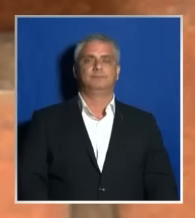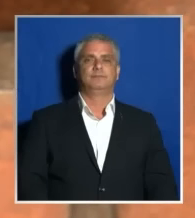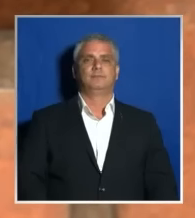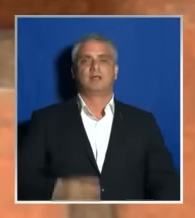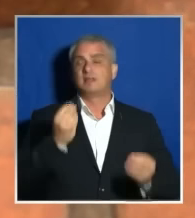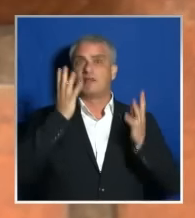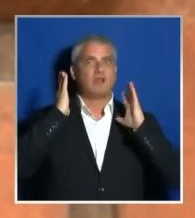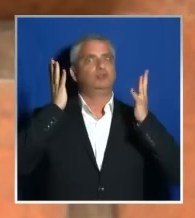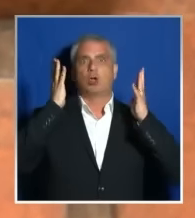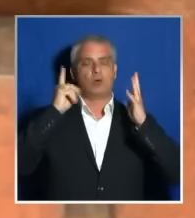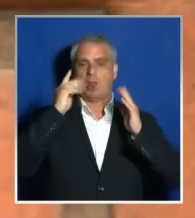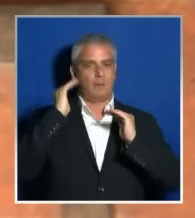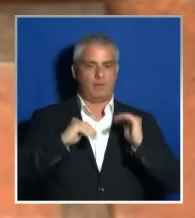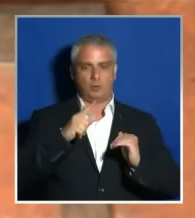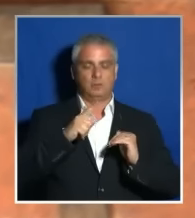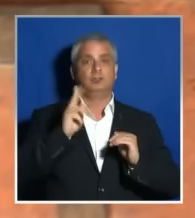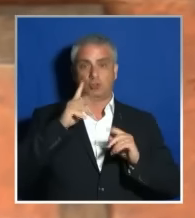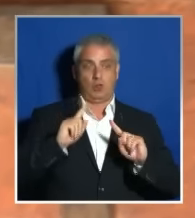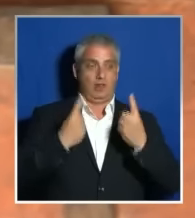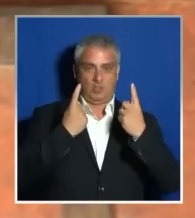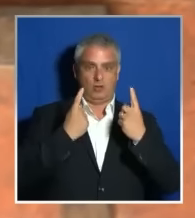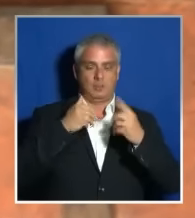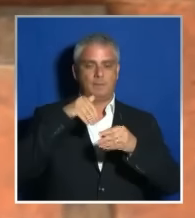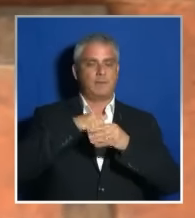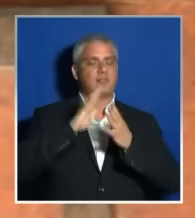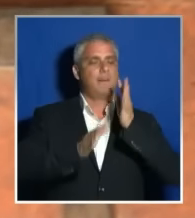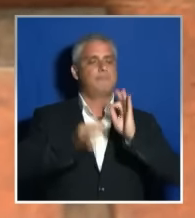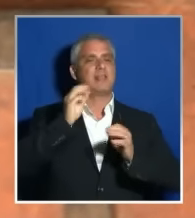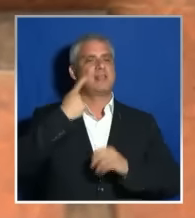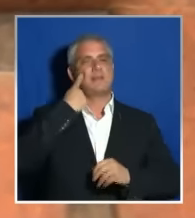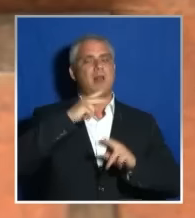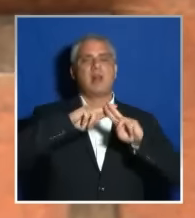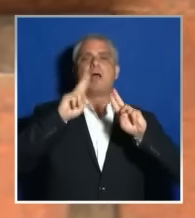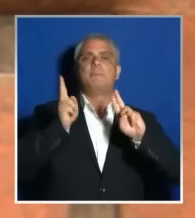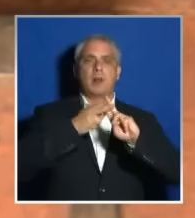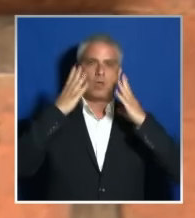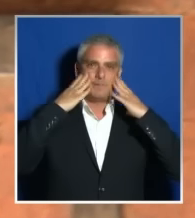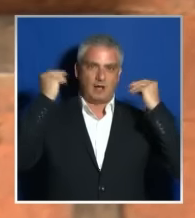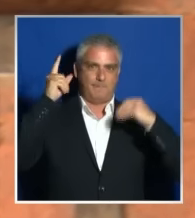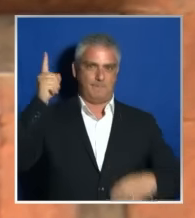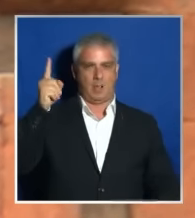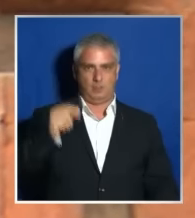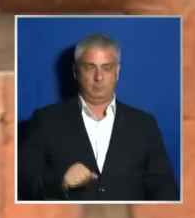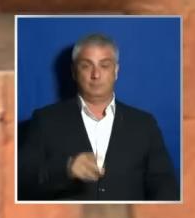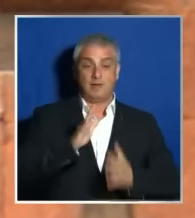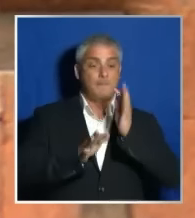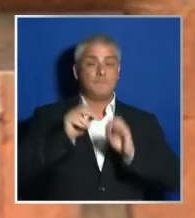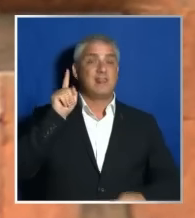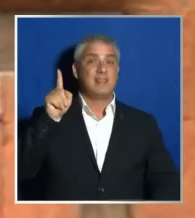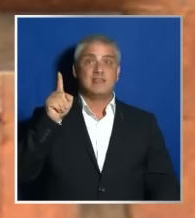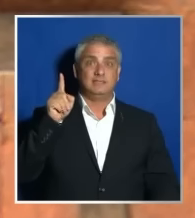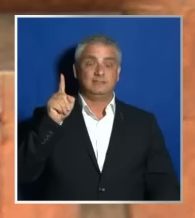שערורייה חמורה לא פחות עלולה להתרחש בין כותלי בית הדין הפלילי הבינלאומי בהאג. בית דין